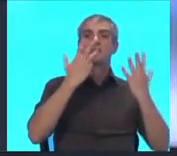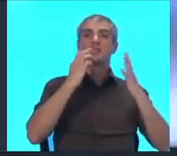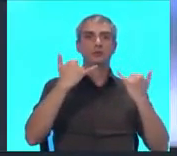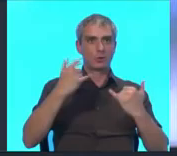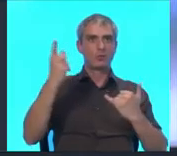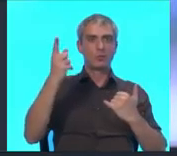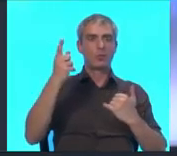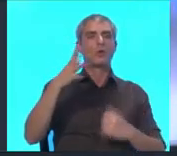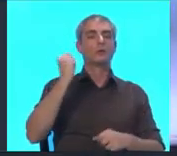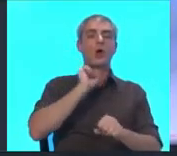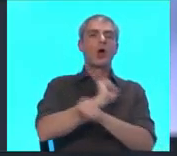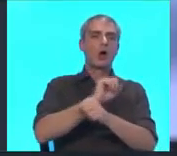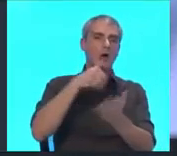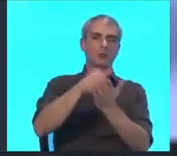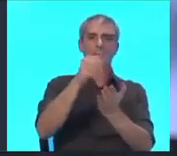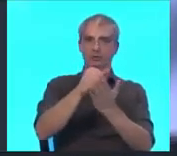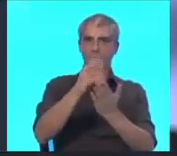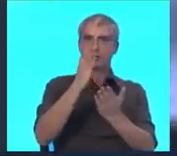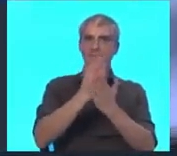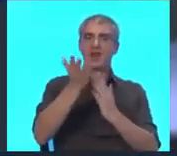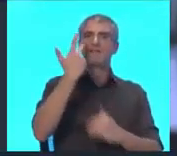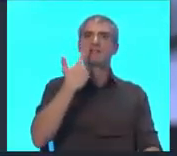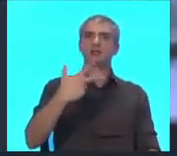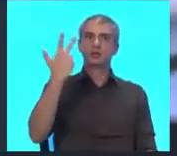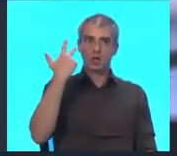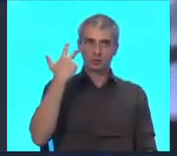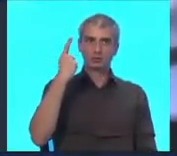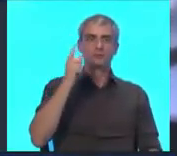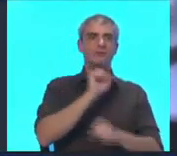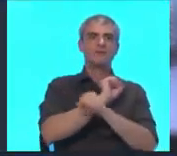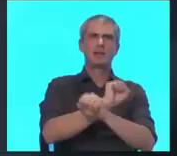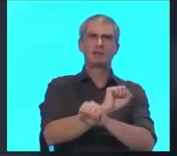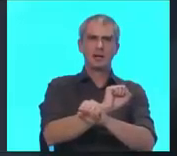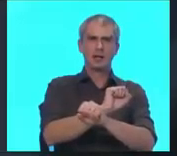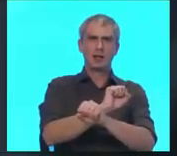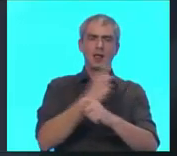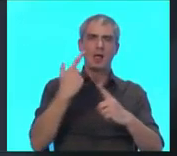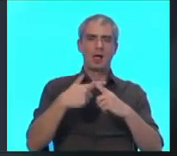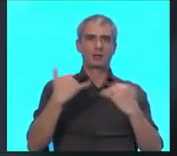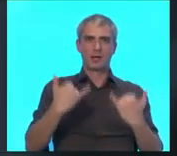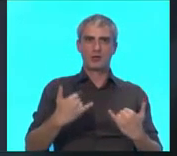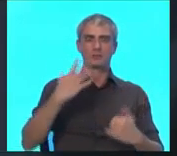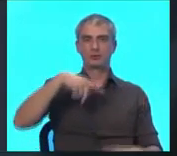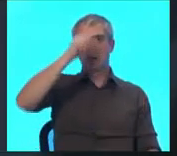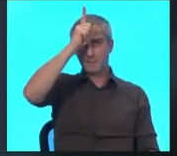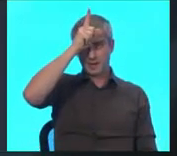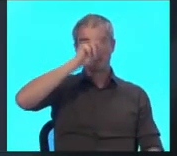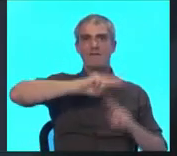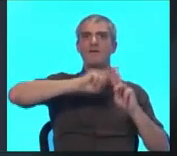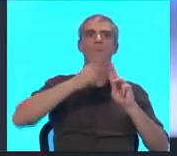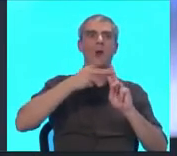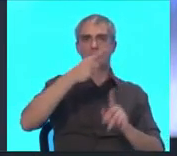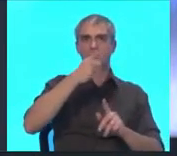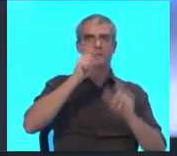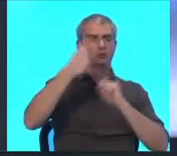את העונש שנגזר עליו כבר לפני 3 שנים וייכנס לכלא. עד היום יש בגרמניה ובעולם אנשים שחושבים